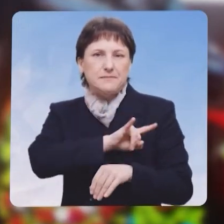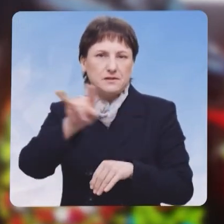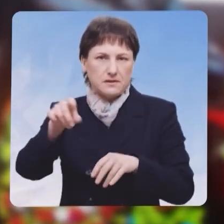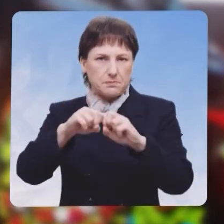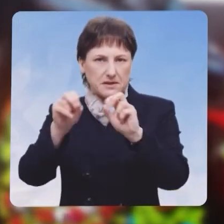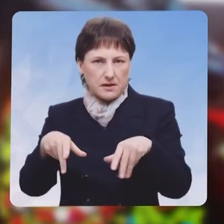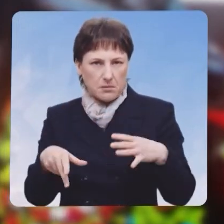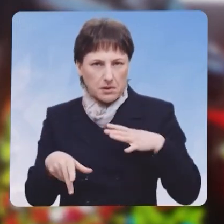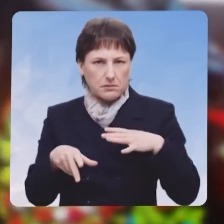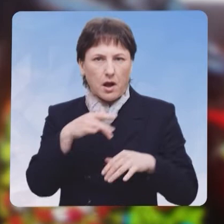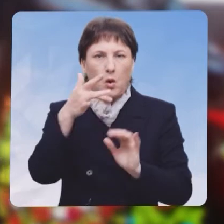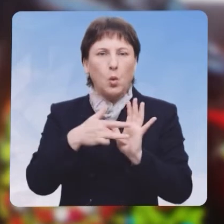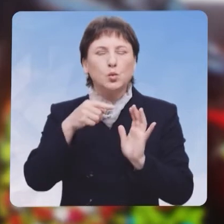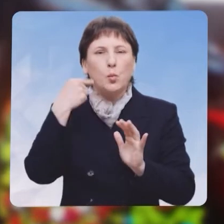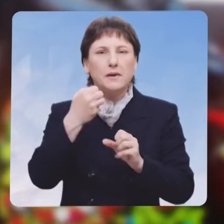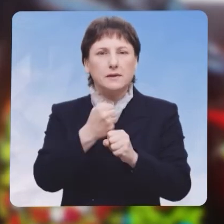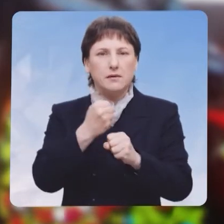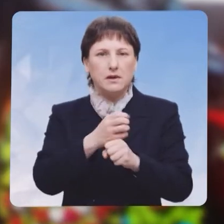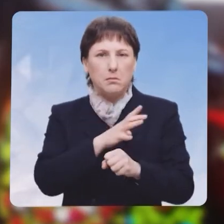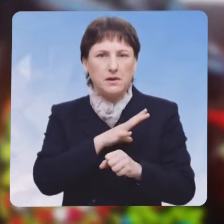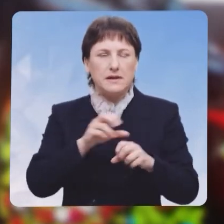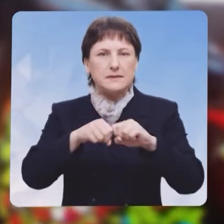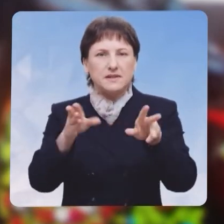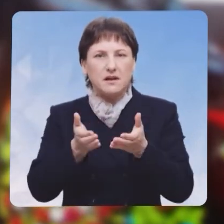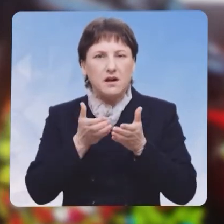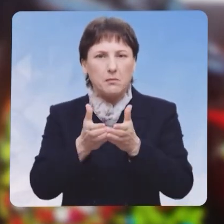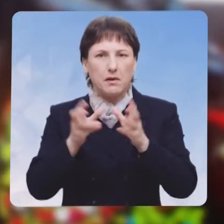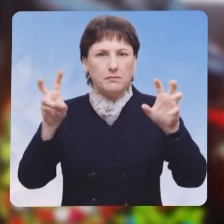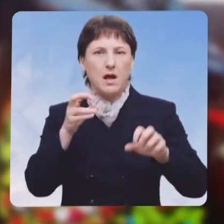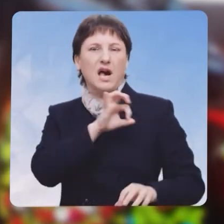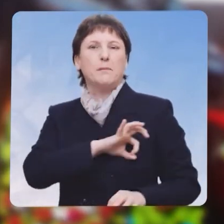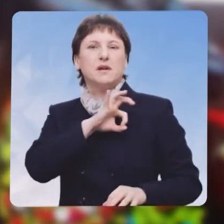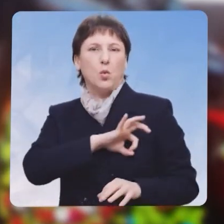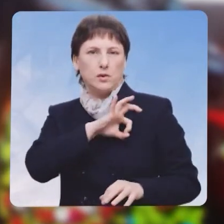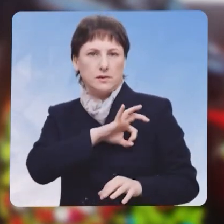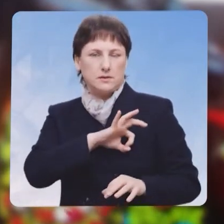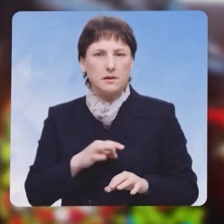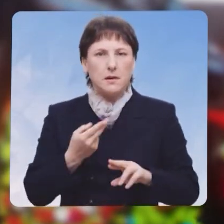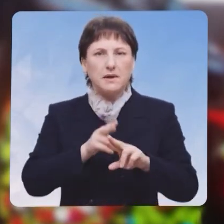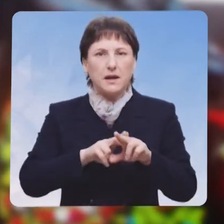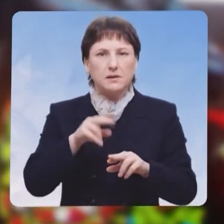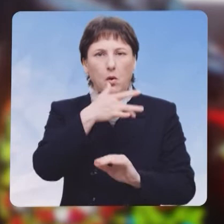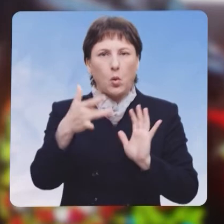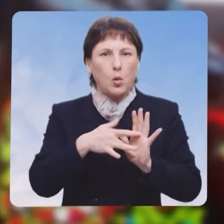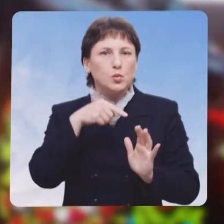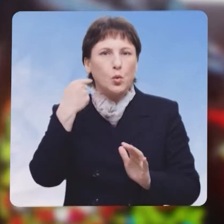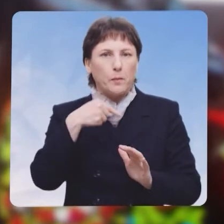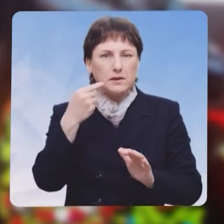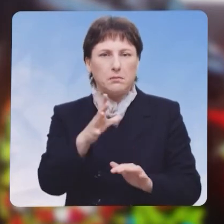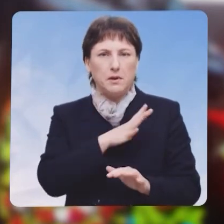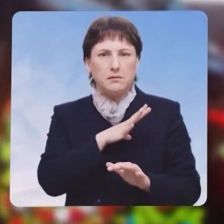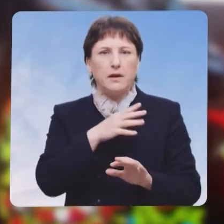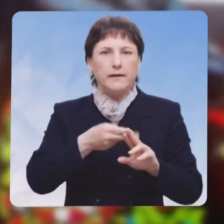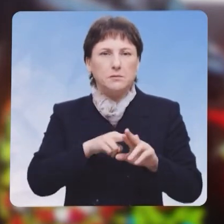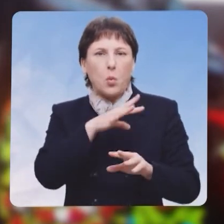В Тюмени легендарные торпедные катера «Комсомолец». При этом областная столица стала городом